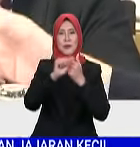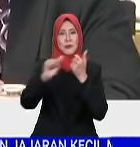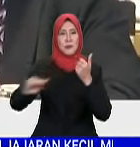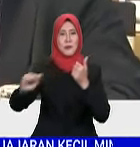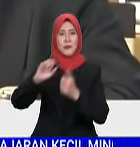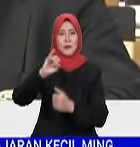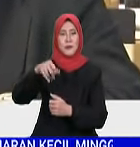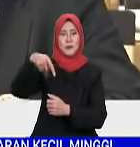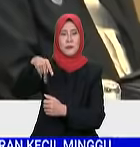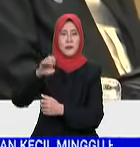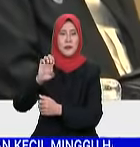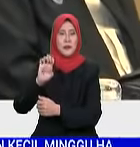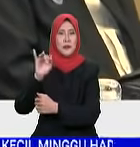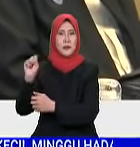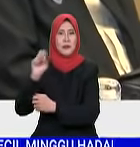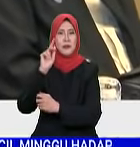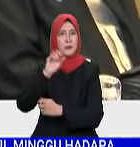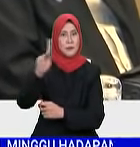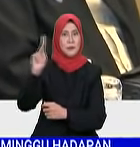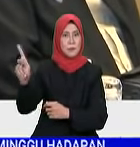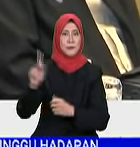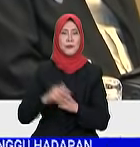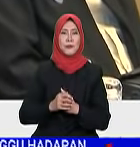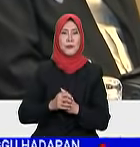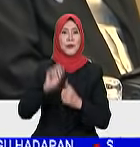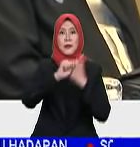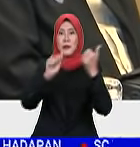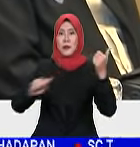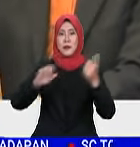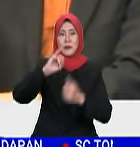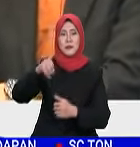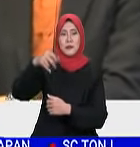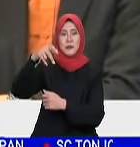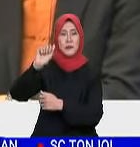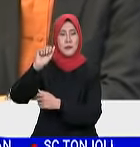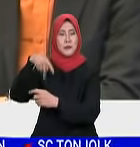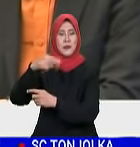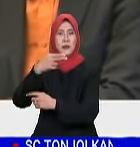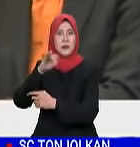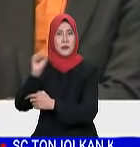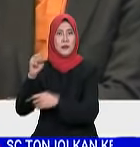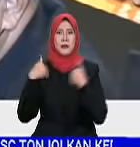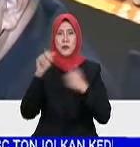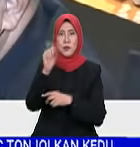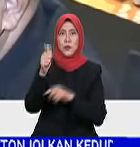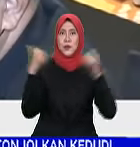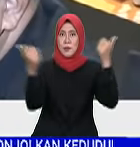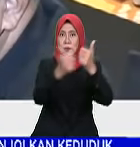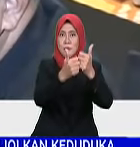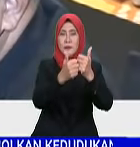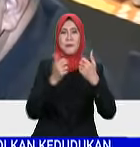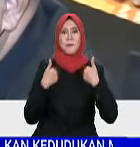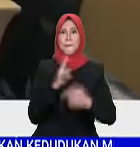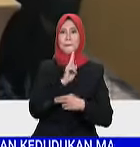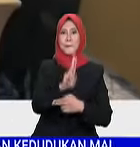jawatankuasa JAPIHIS di Kota Kinabalu. Jawatankuasa JAPIHIS dianggotai lebih 10 agensi meliputi badan-badan